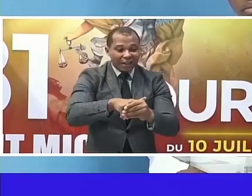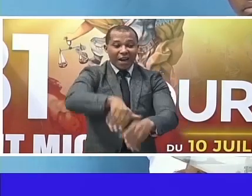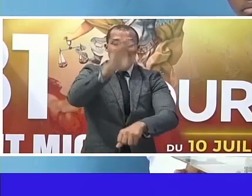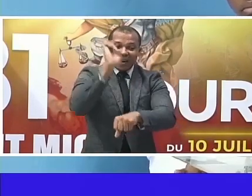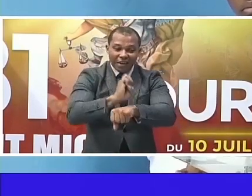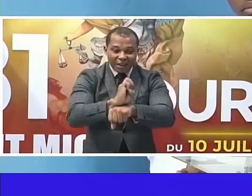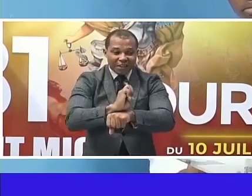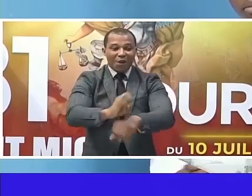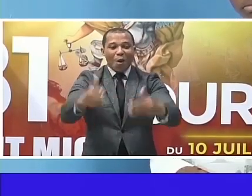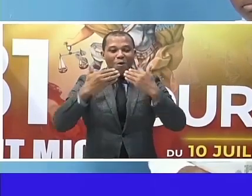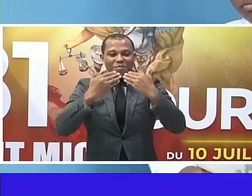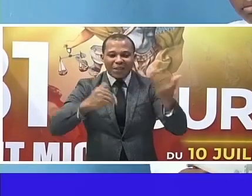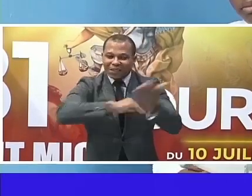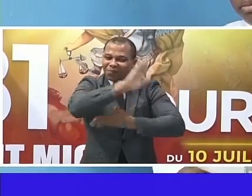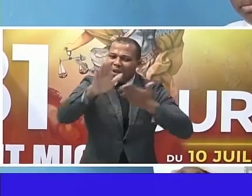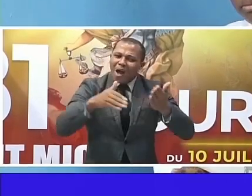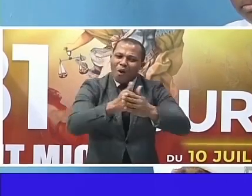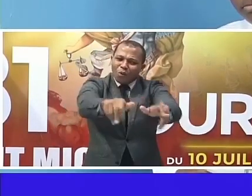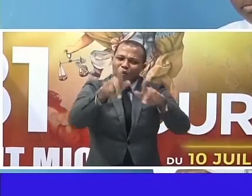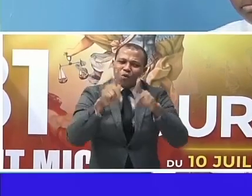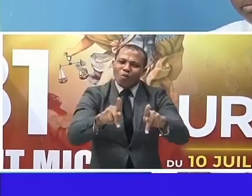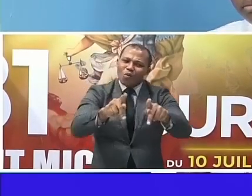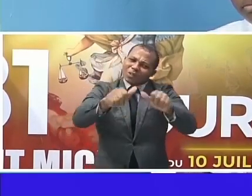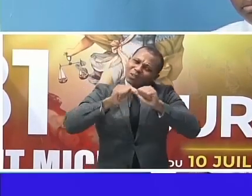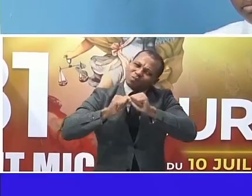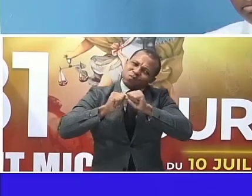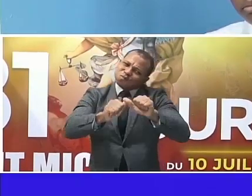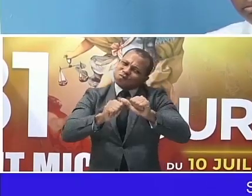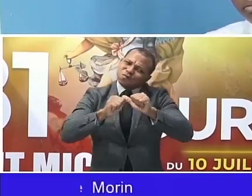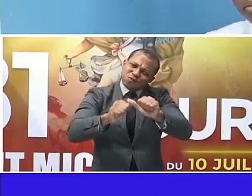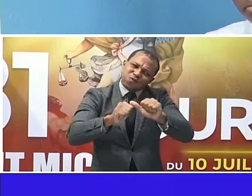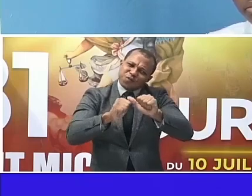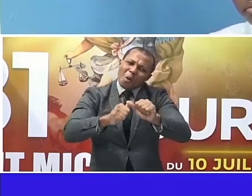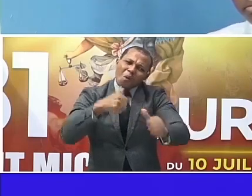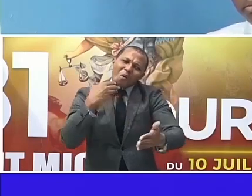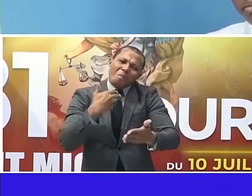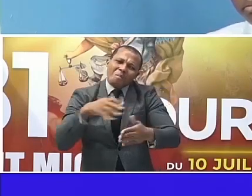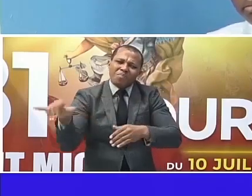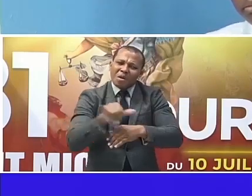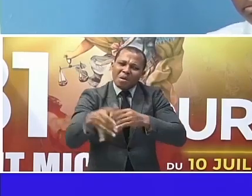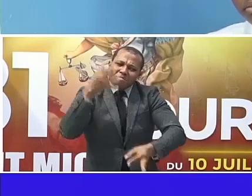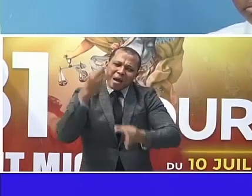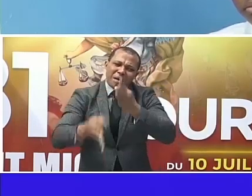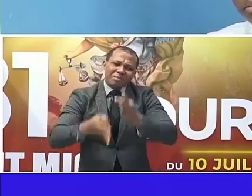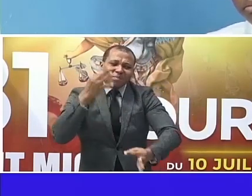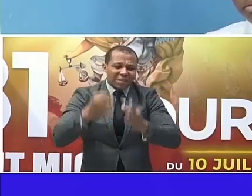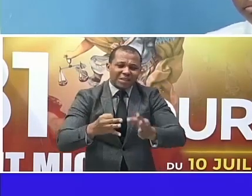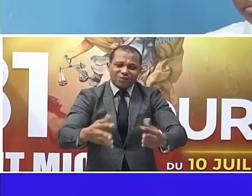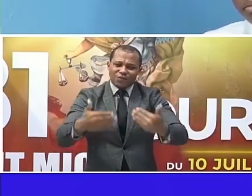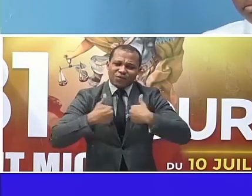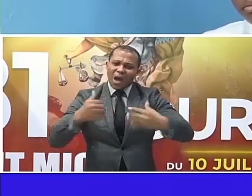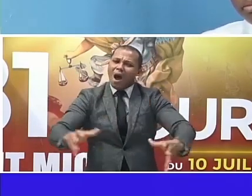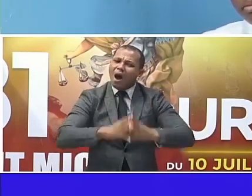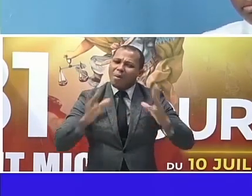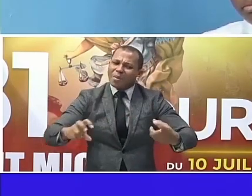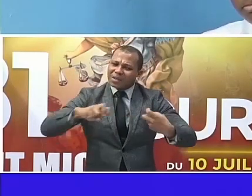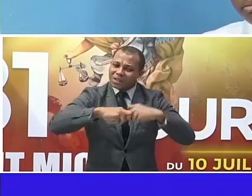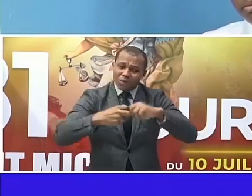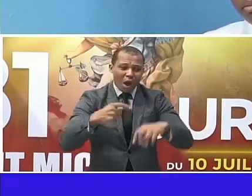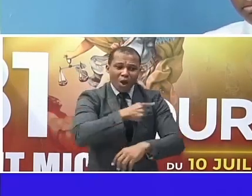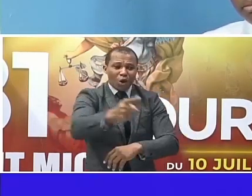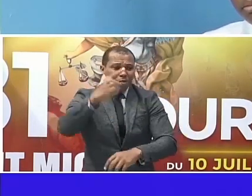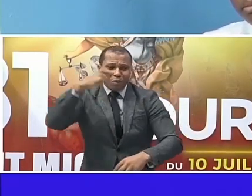nous toutes frère Maxime yo qui continuer malgré difficultés quoi dans bon Dieu, quoi dans la